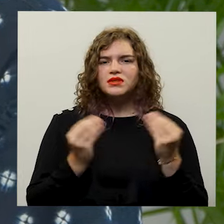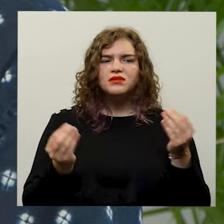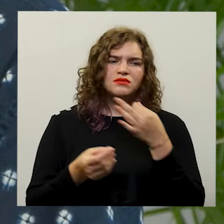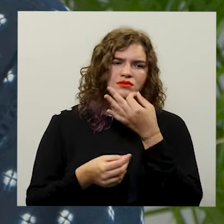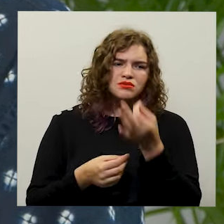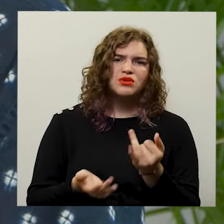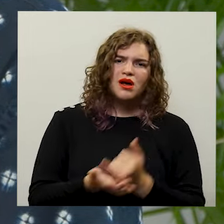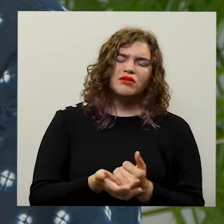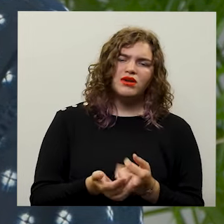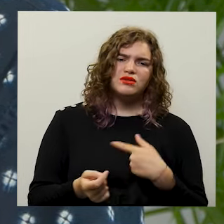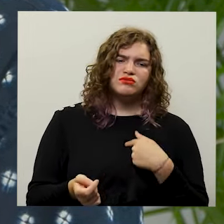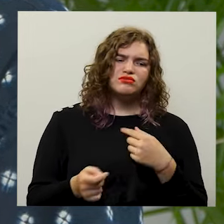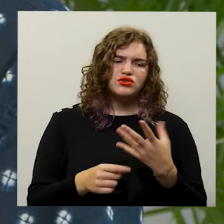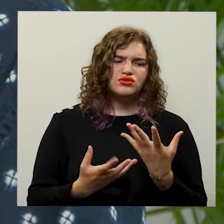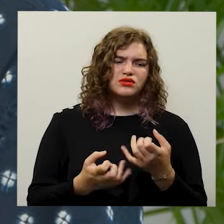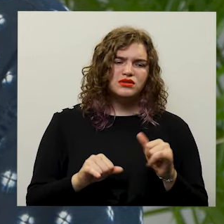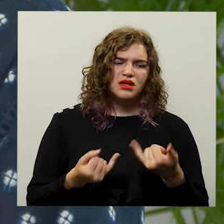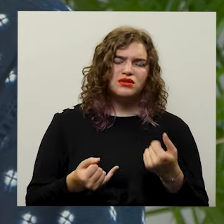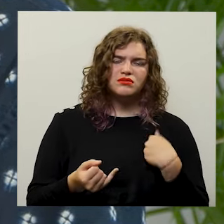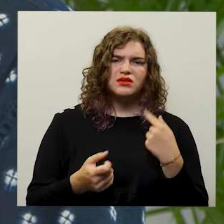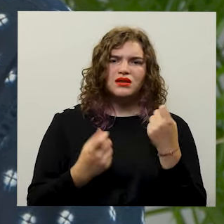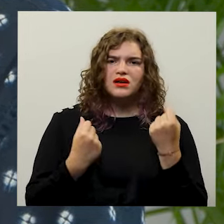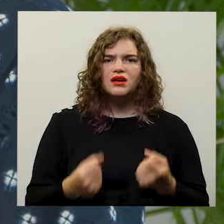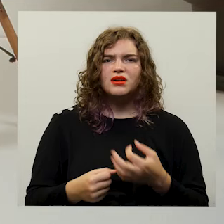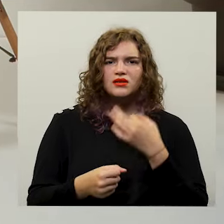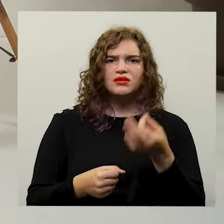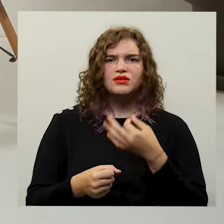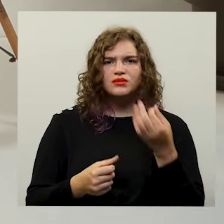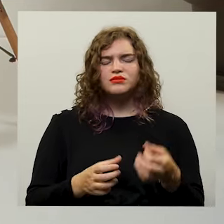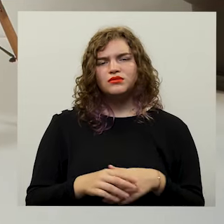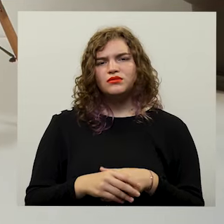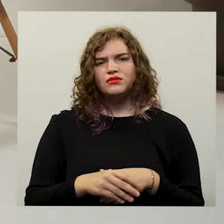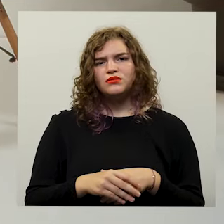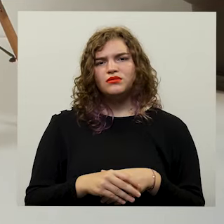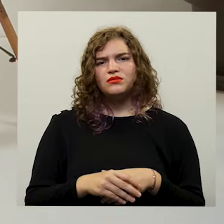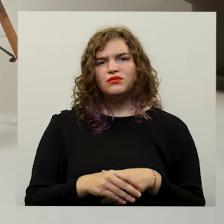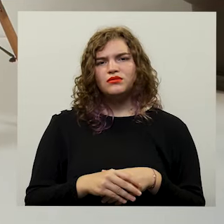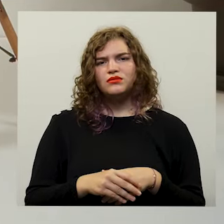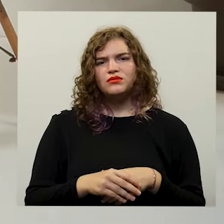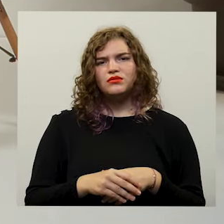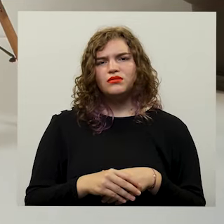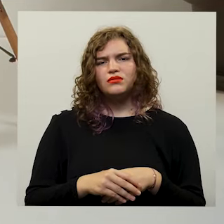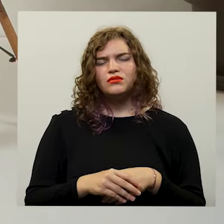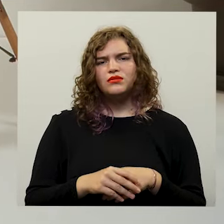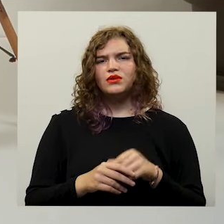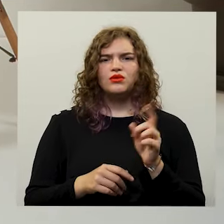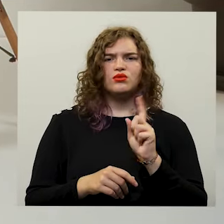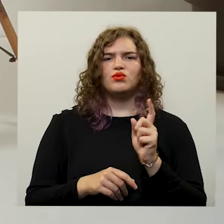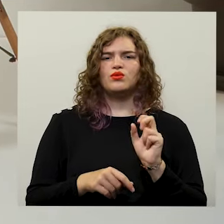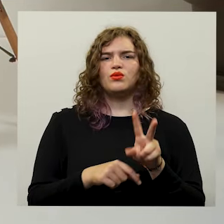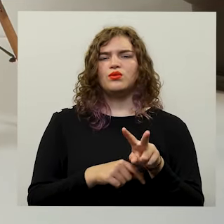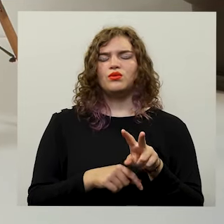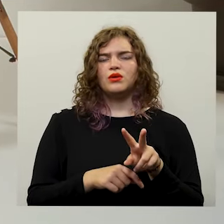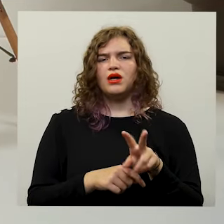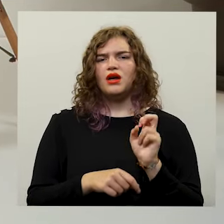spunem lucruri grele de spus, dar trebuie învățate. Nu înainte de